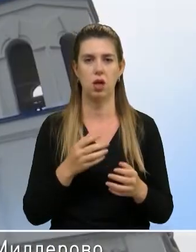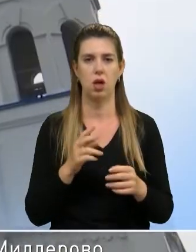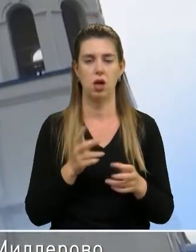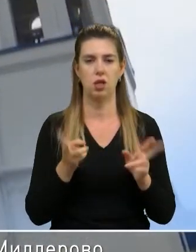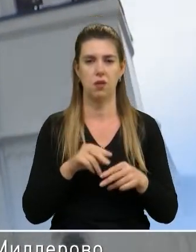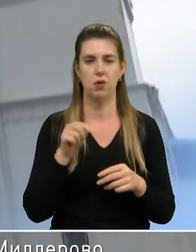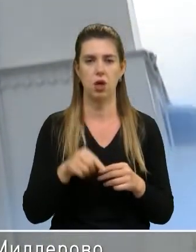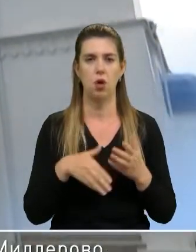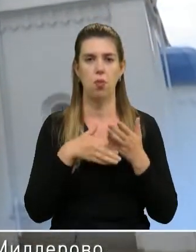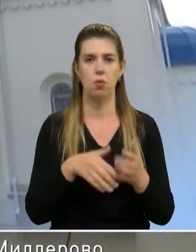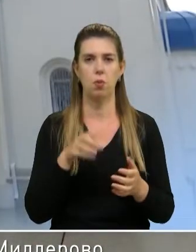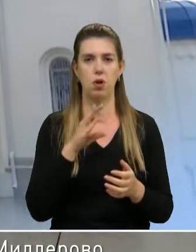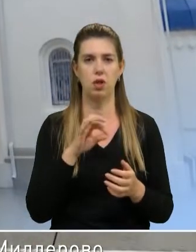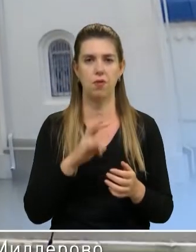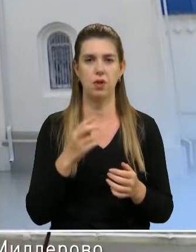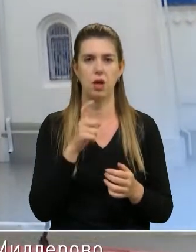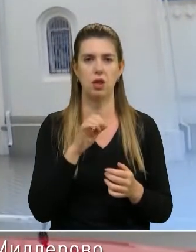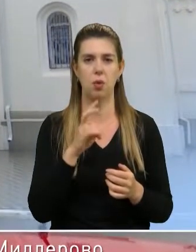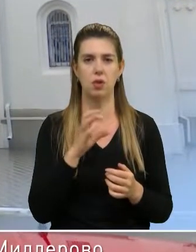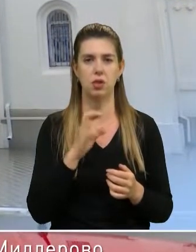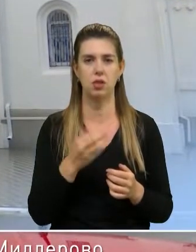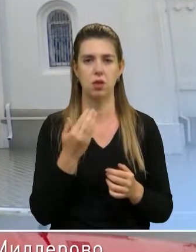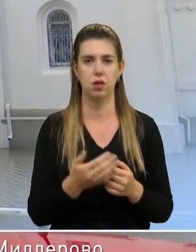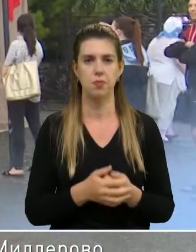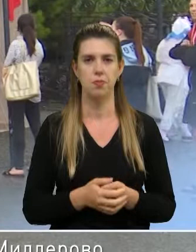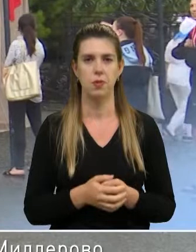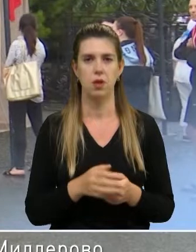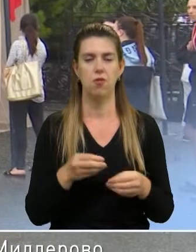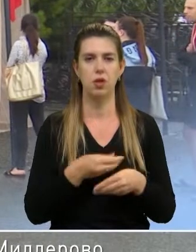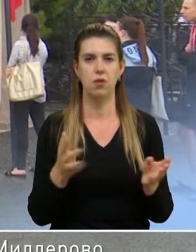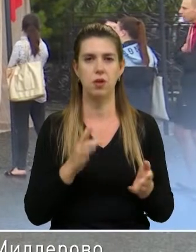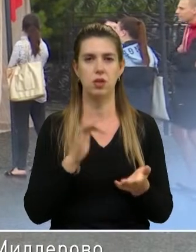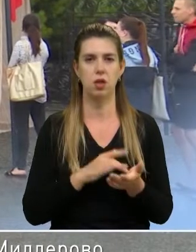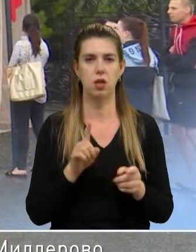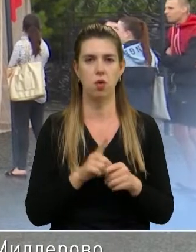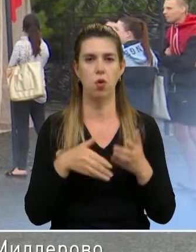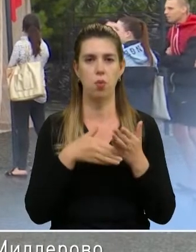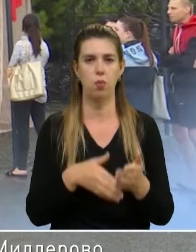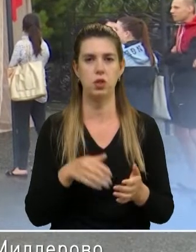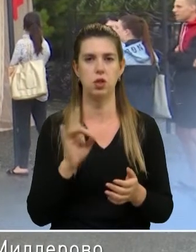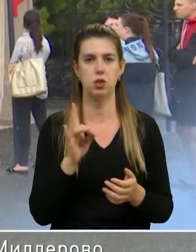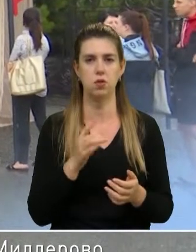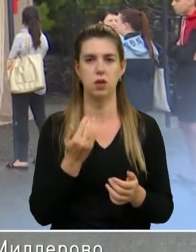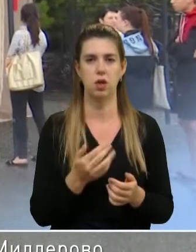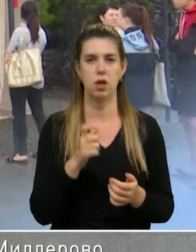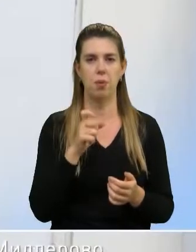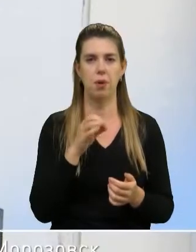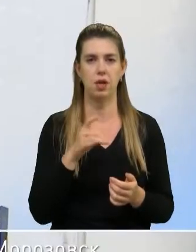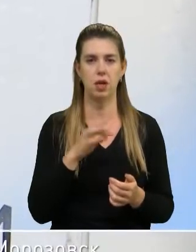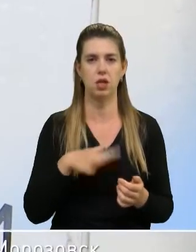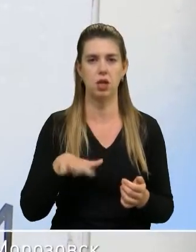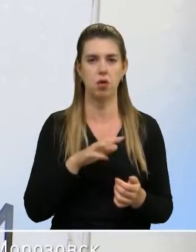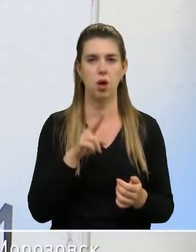там. Помощь от молдаван Ханты-Мансийского автономного округа выдавали в Центре гуманитарной помощи Ростовской-на-Дону епархии на